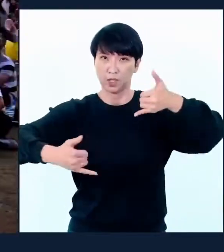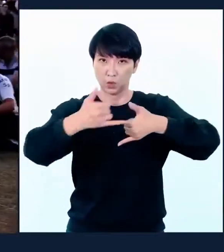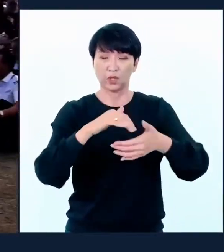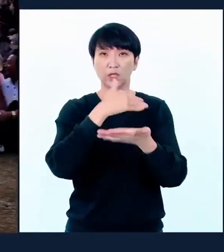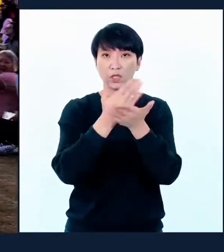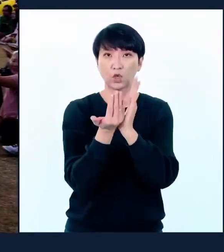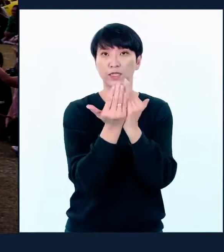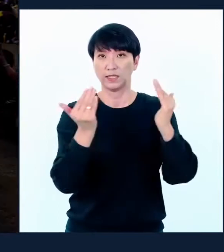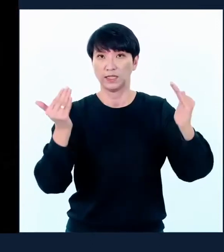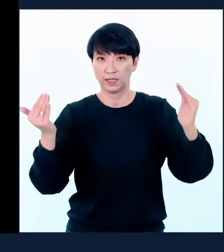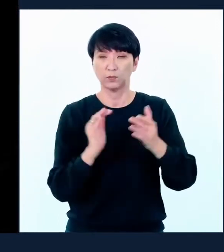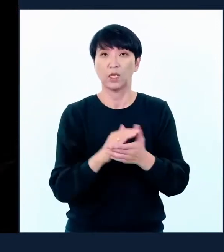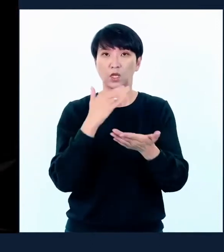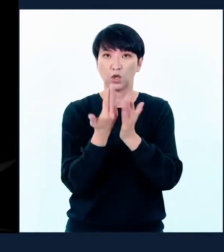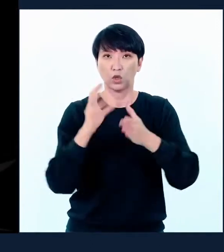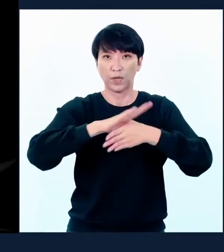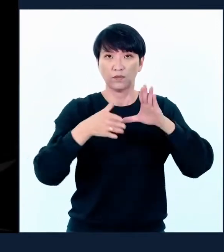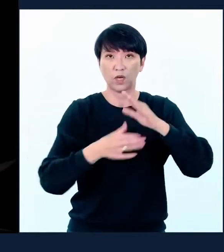动。